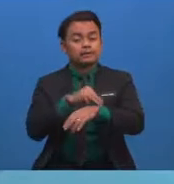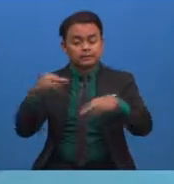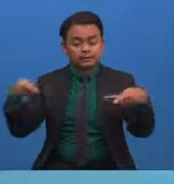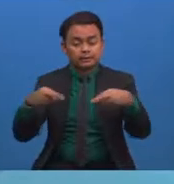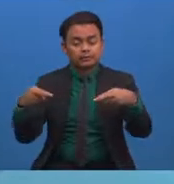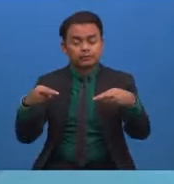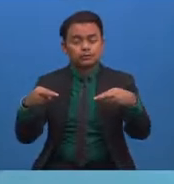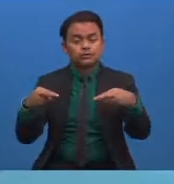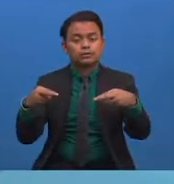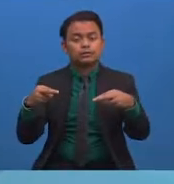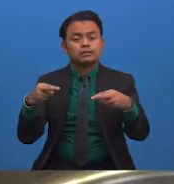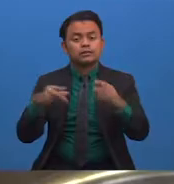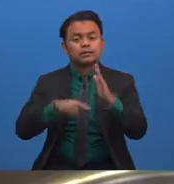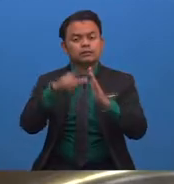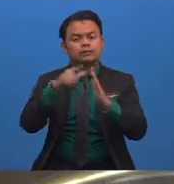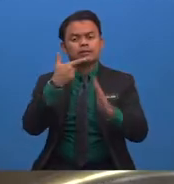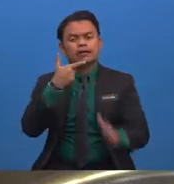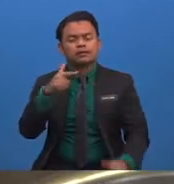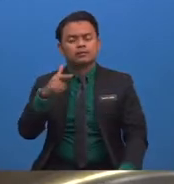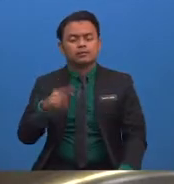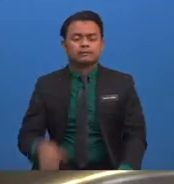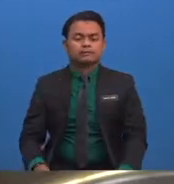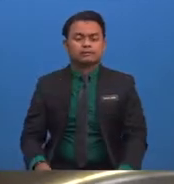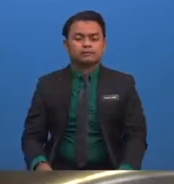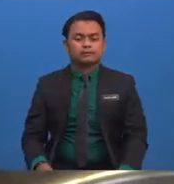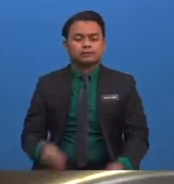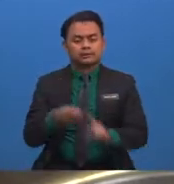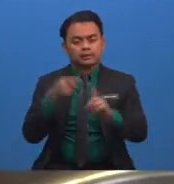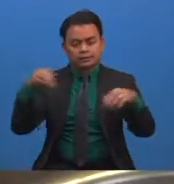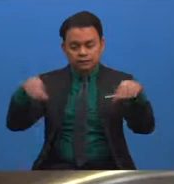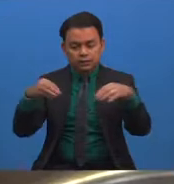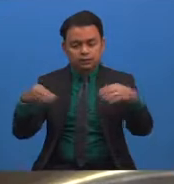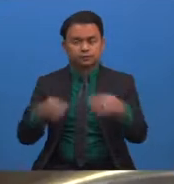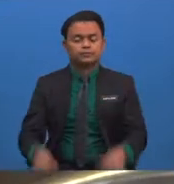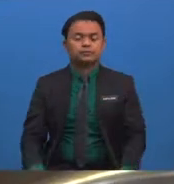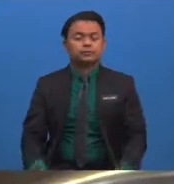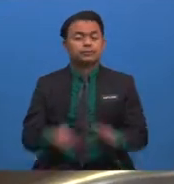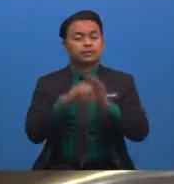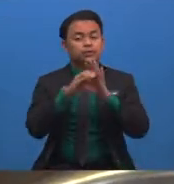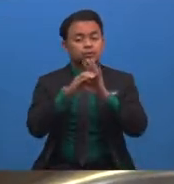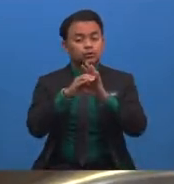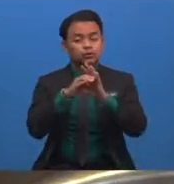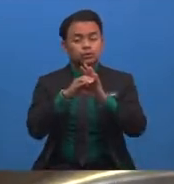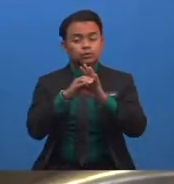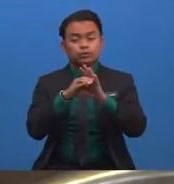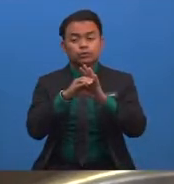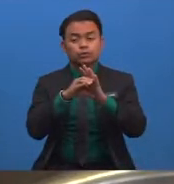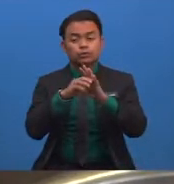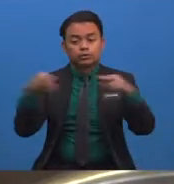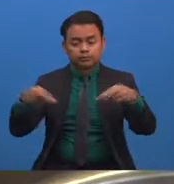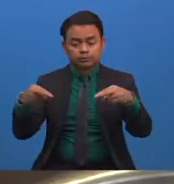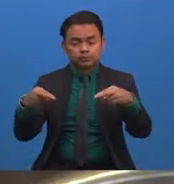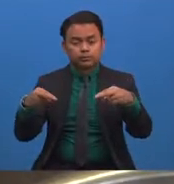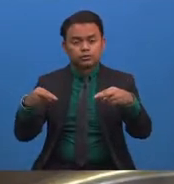lama berbanding mencelur. Contohnya, semasa merebus telur adalah selama 15